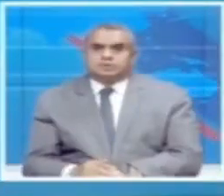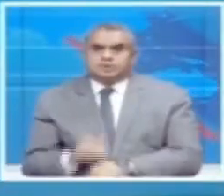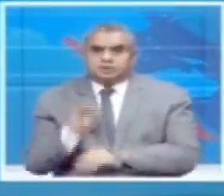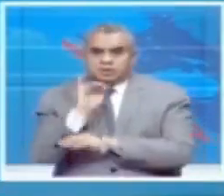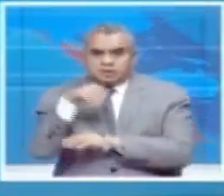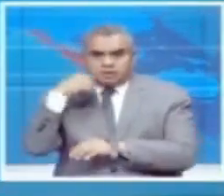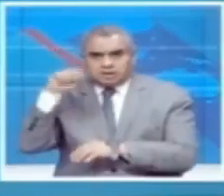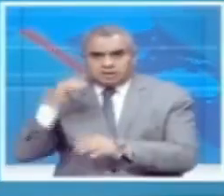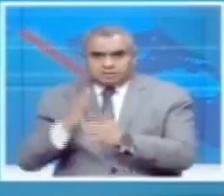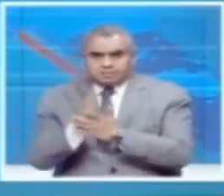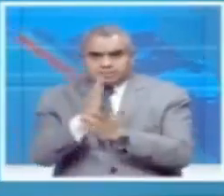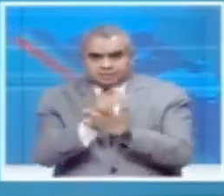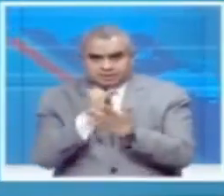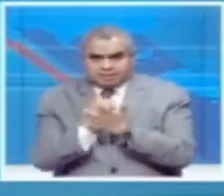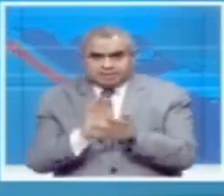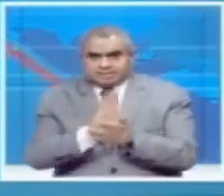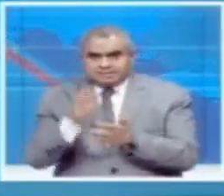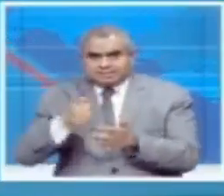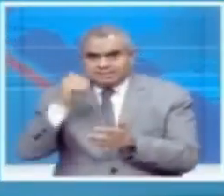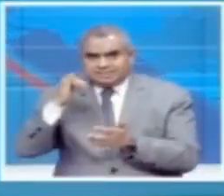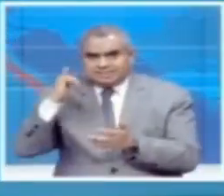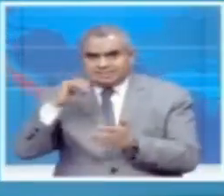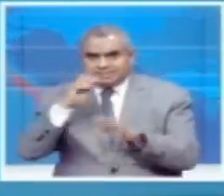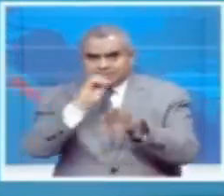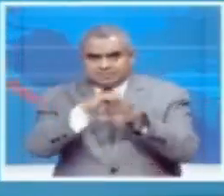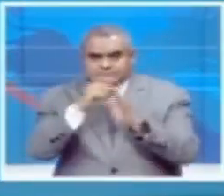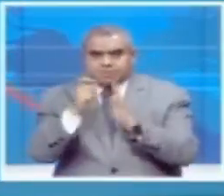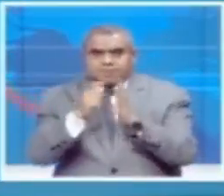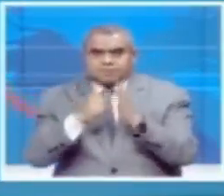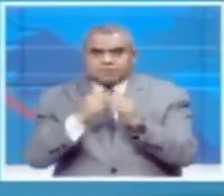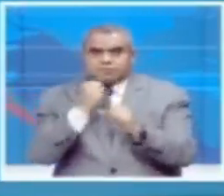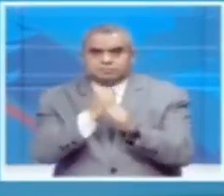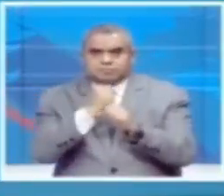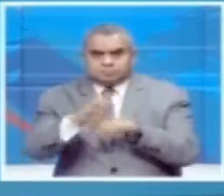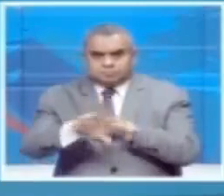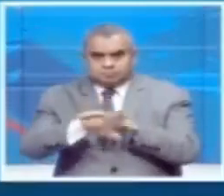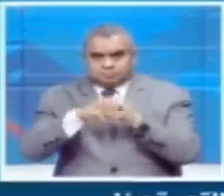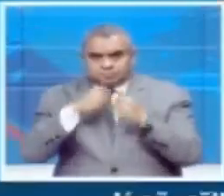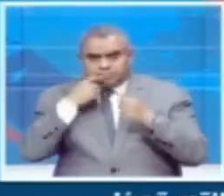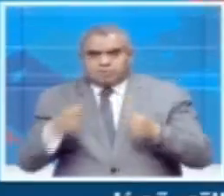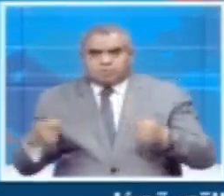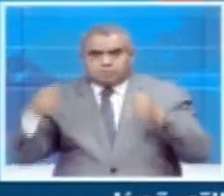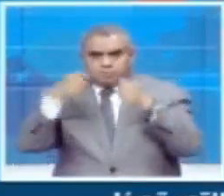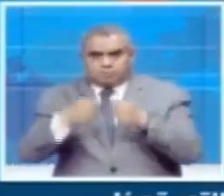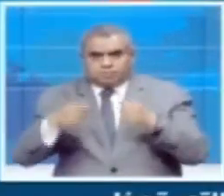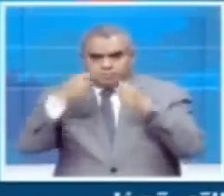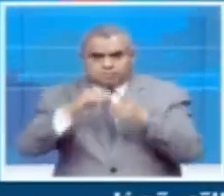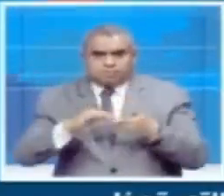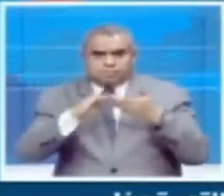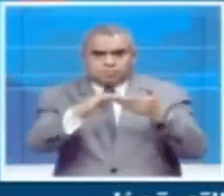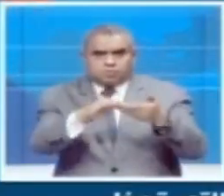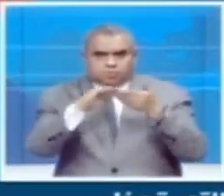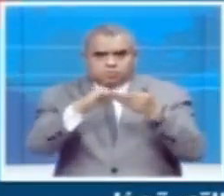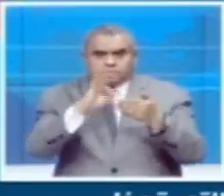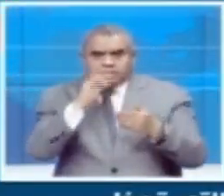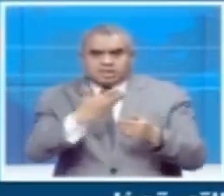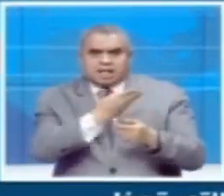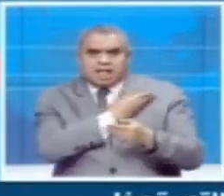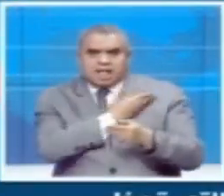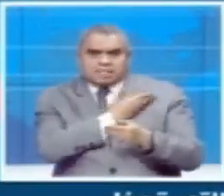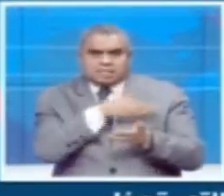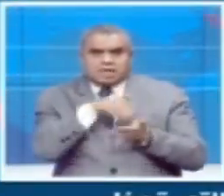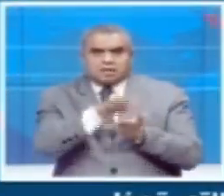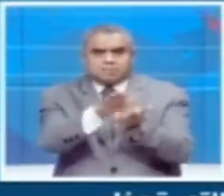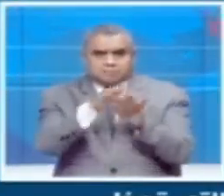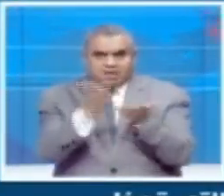دعا وزير الخارجية سامح شكري إلى ضرورة العمل على زيادة حجم المساعدات التي تدخل إلى قطاع